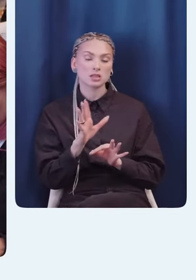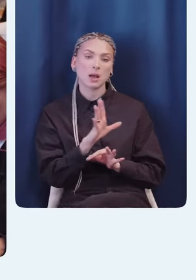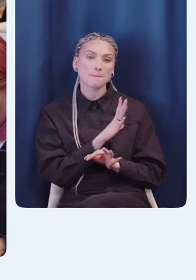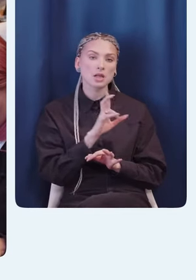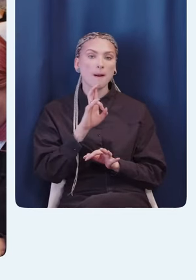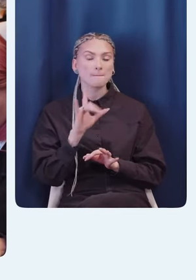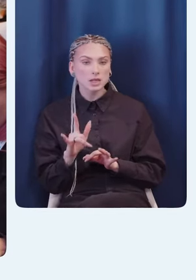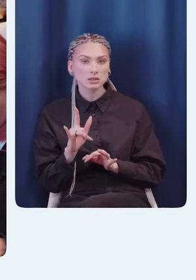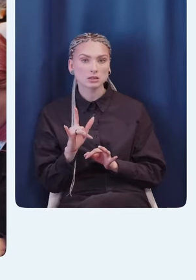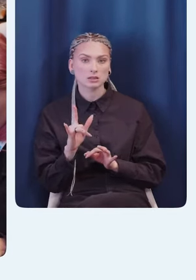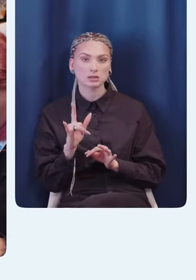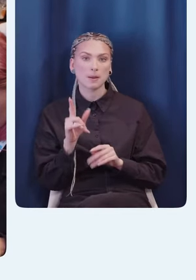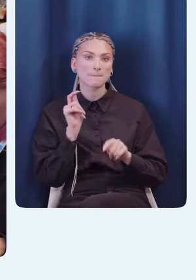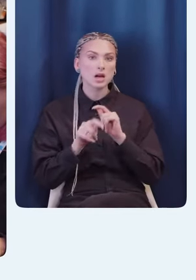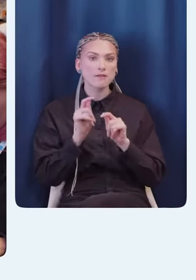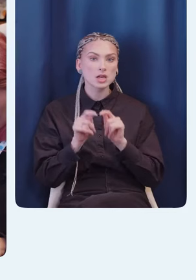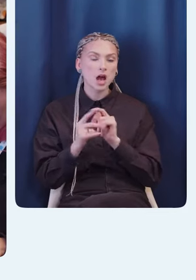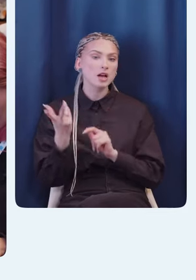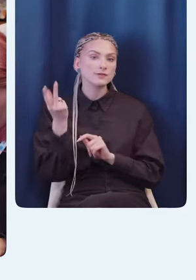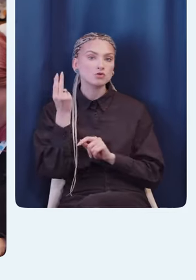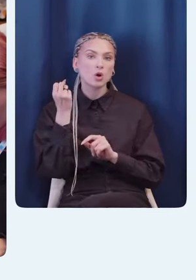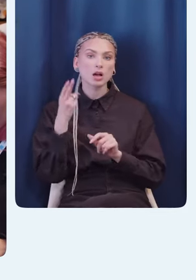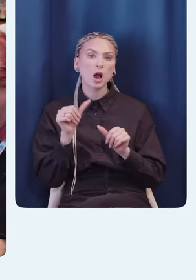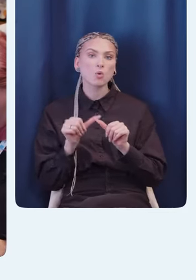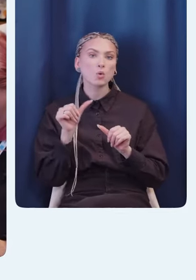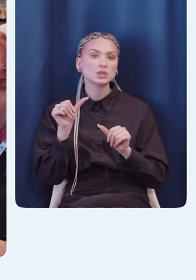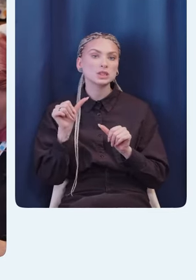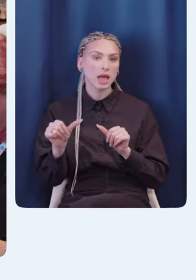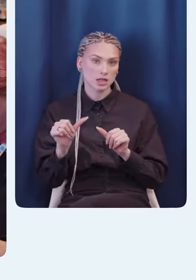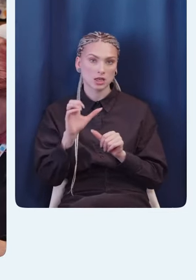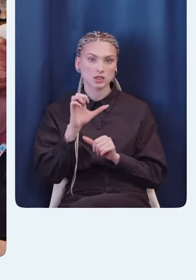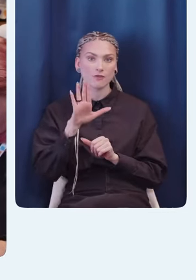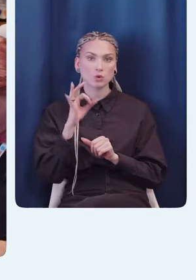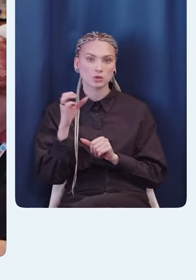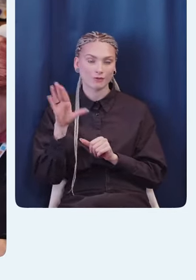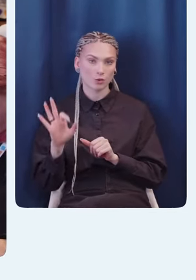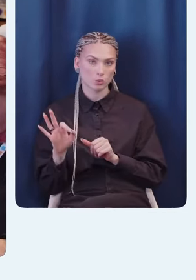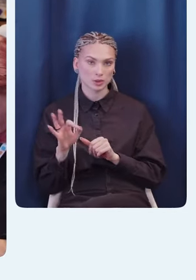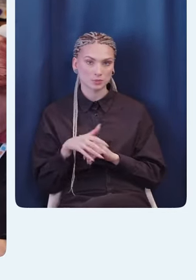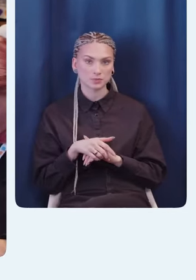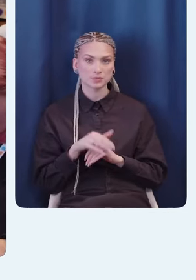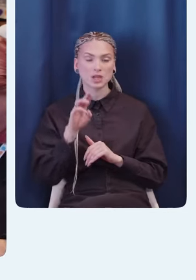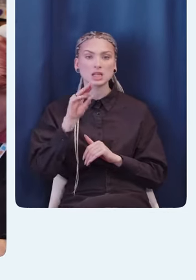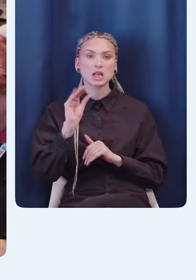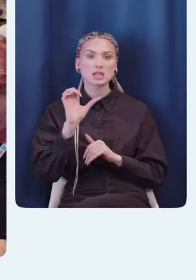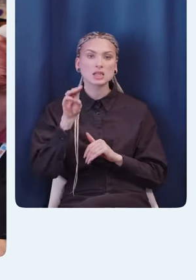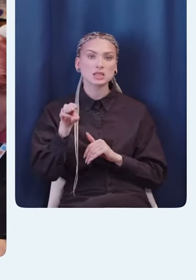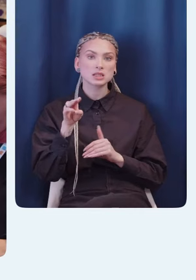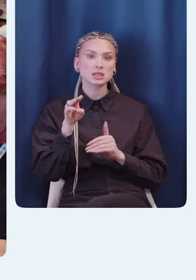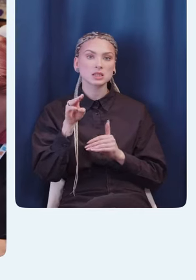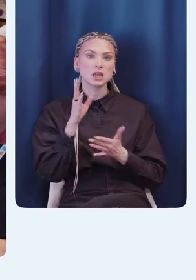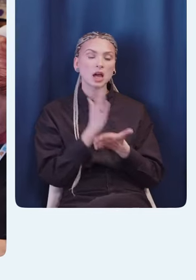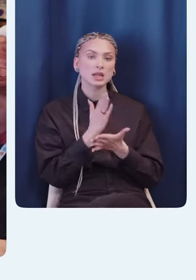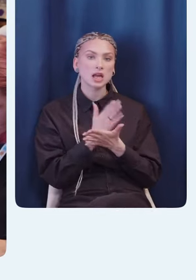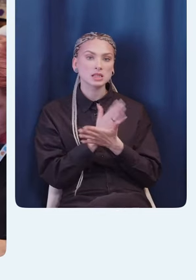все-таки проверять озвучку как отдельное, ну, как отдельное свойство. То есть тесты именно, как есть тесты